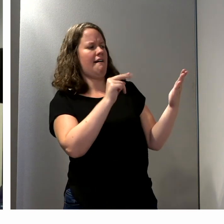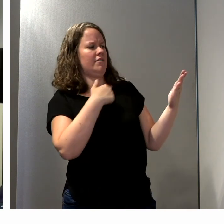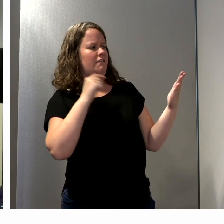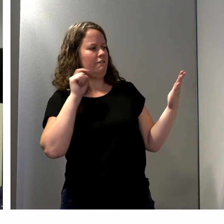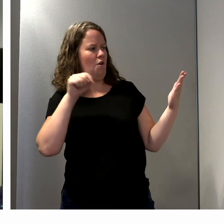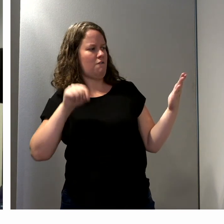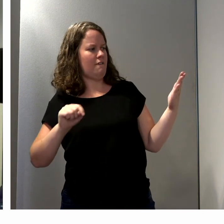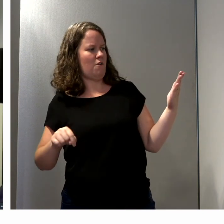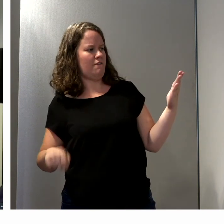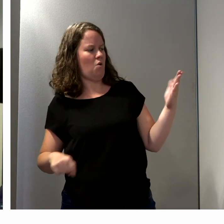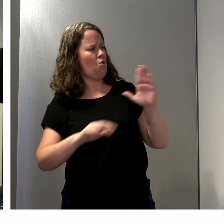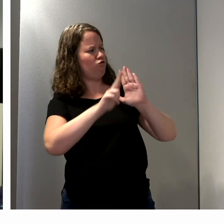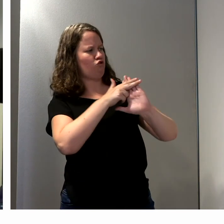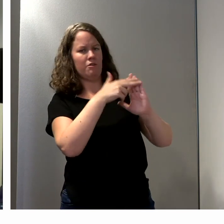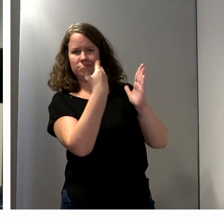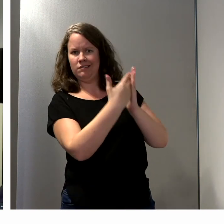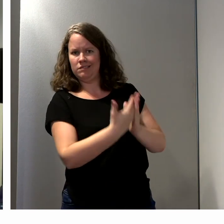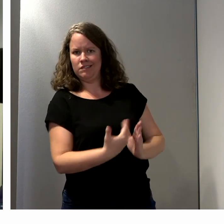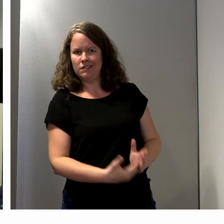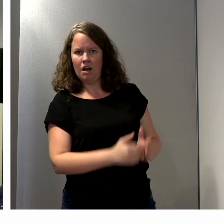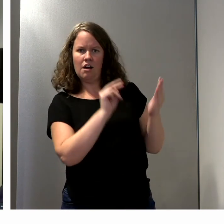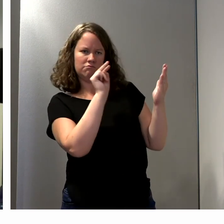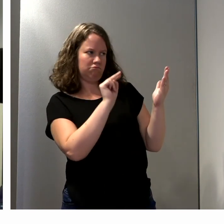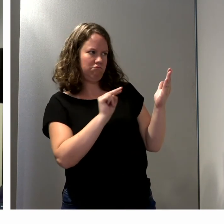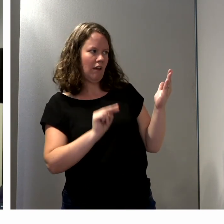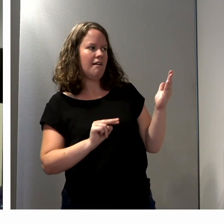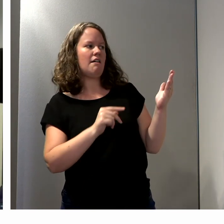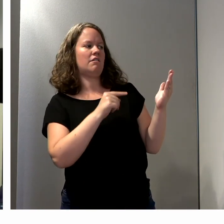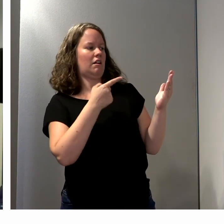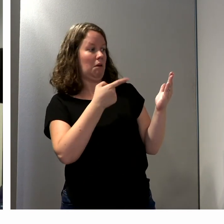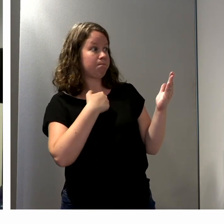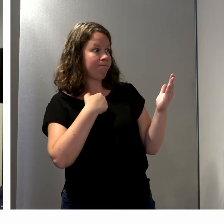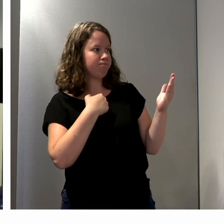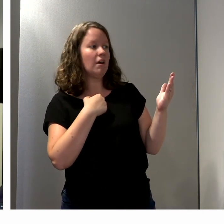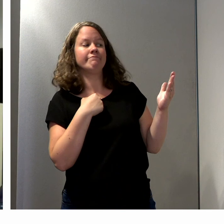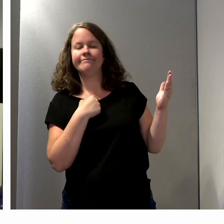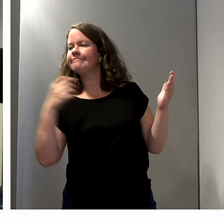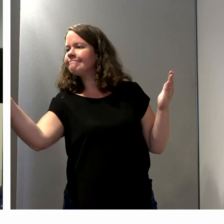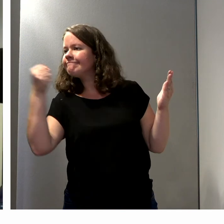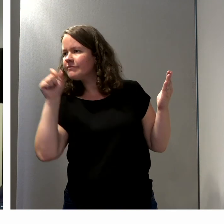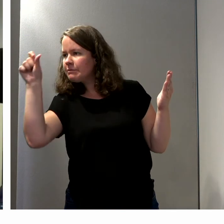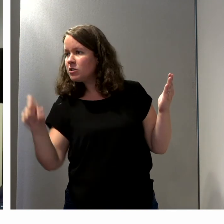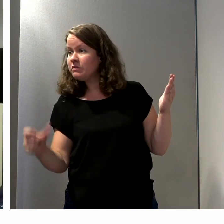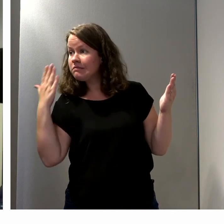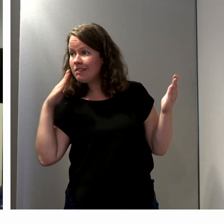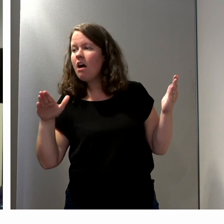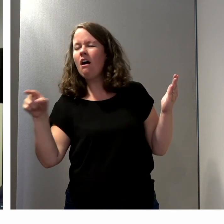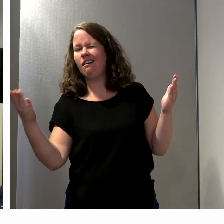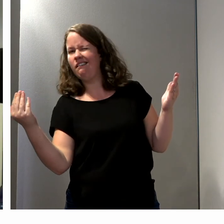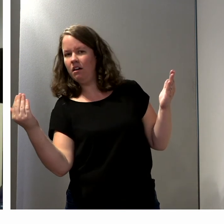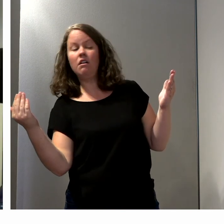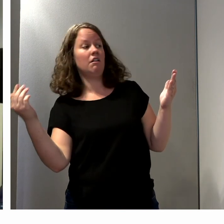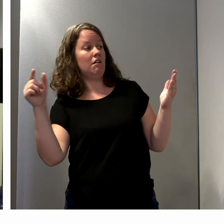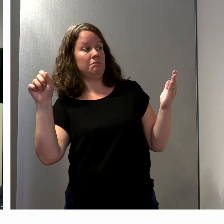puisque je dois respecter les normes d'accessibilité, je dois m'entourer des personnes qui sont capables de me les donner et dans